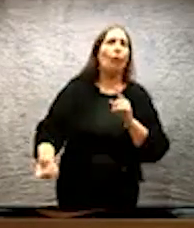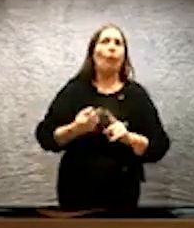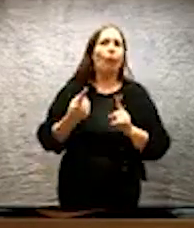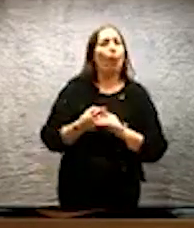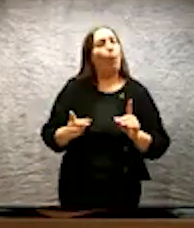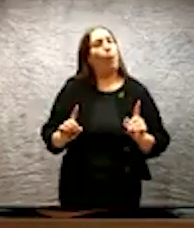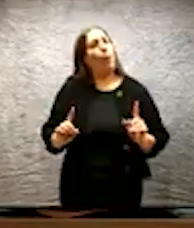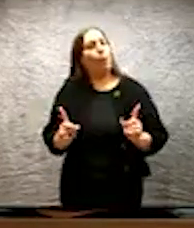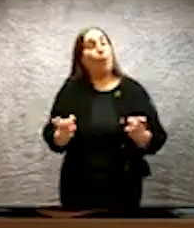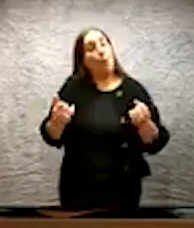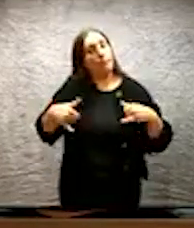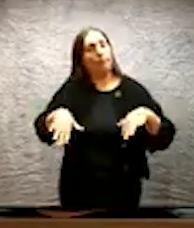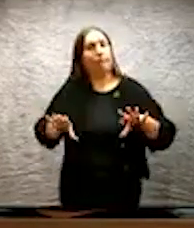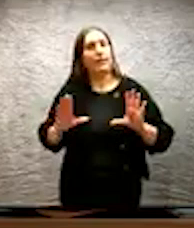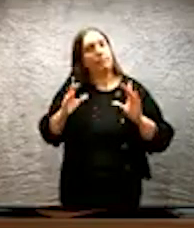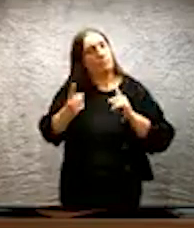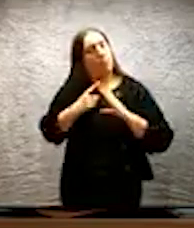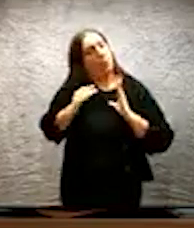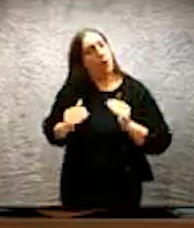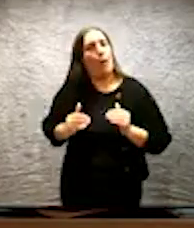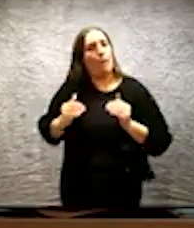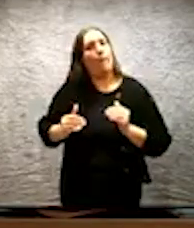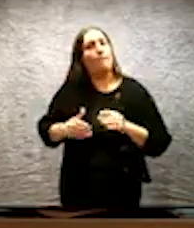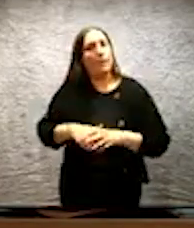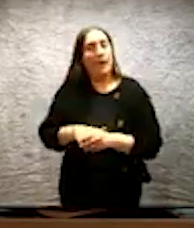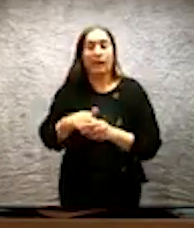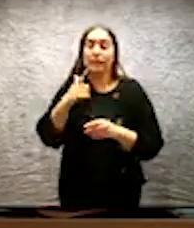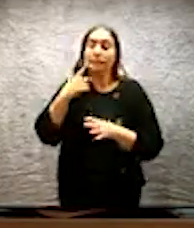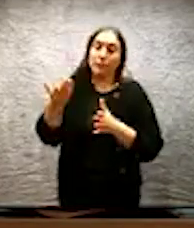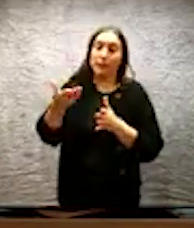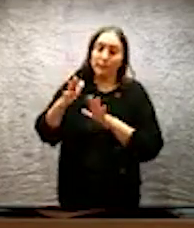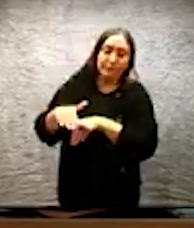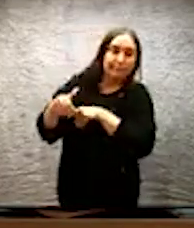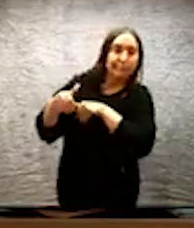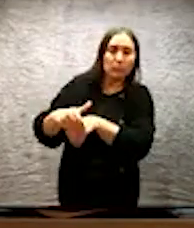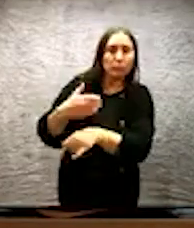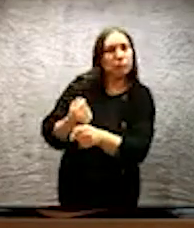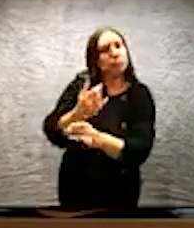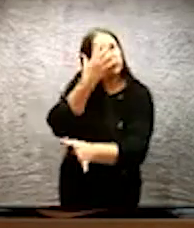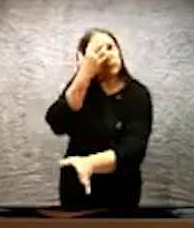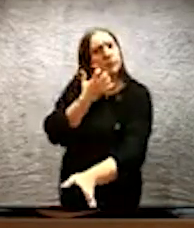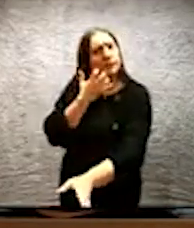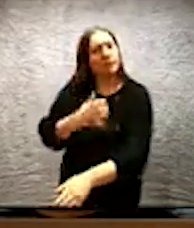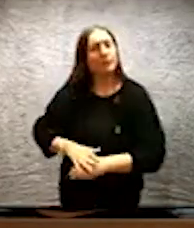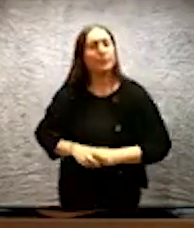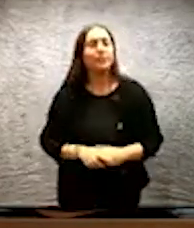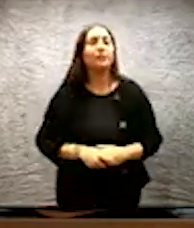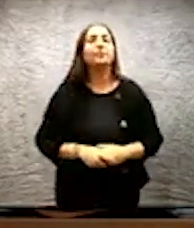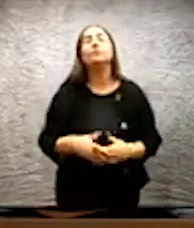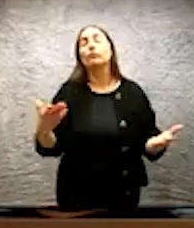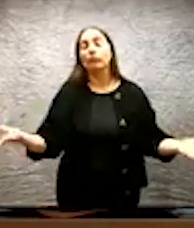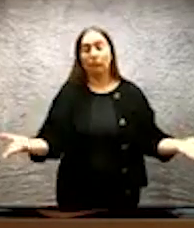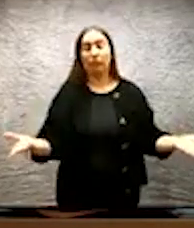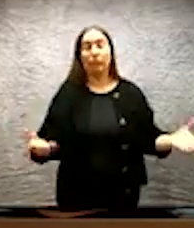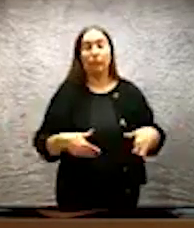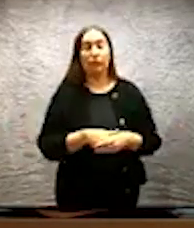mais absolument nécessaire pour pouvoir continuer à travailler sérieusement. Une décision modificative, la troisième et la dernière, donc